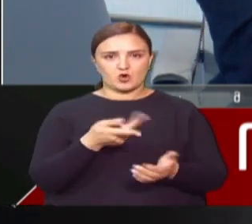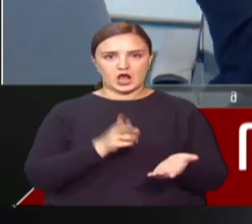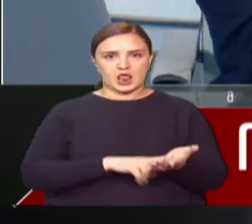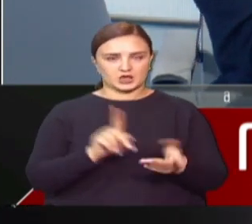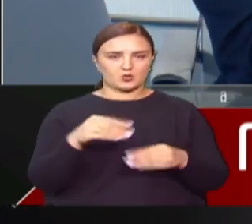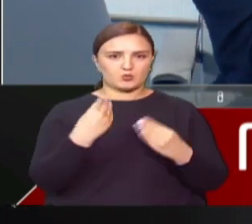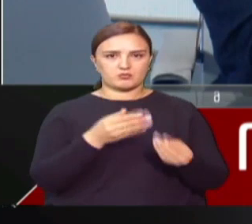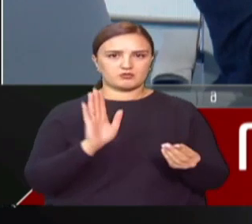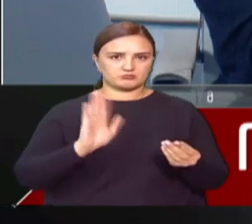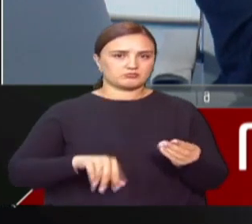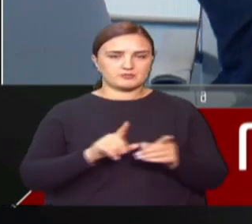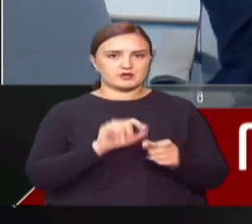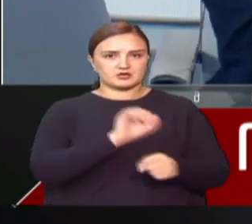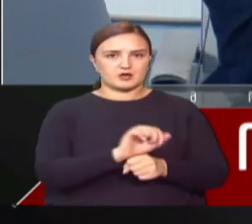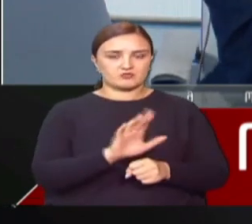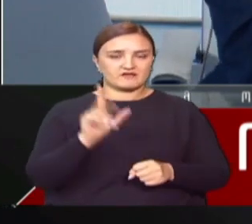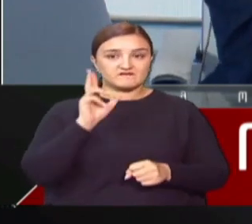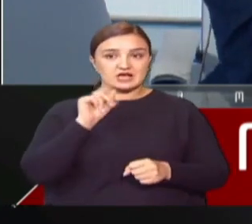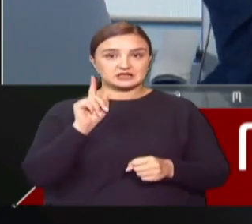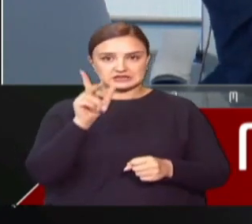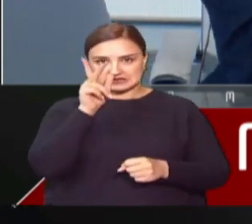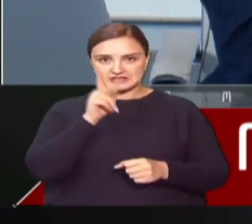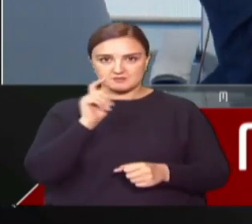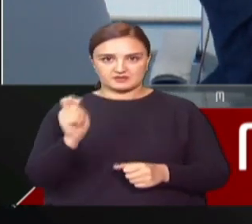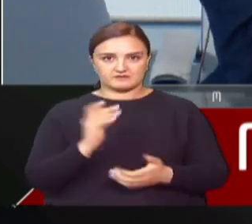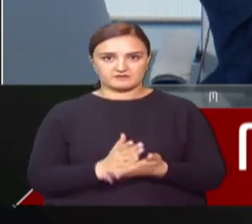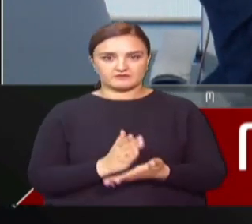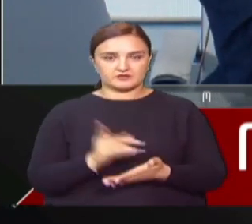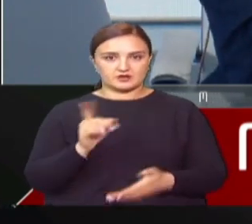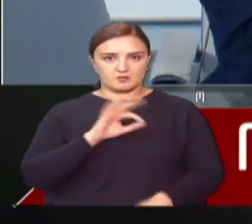ფარცხალაძეს მოქალაქეობა და გამოიყენოს ის ვადა, რომელიც მას აქვს განუნდებლად?